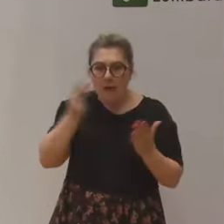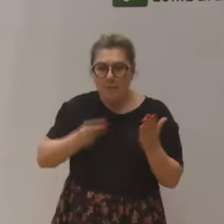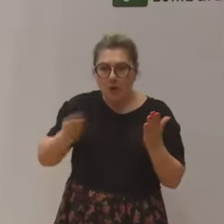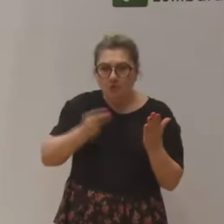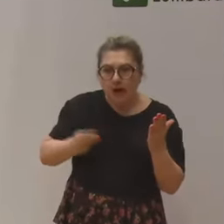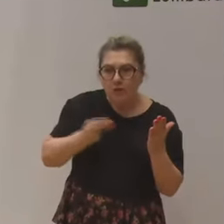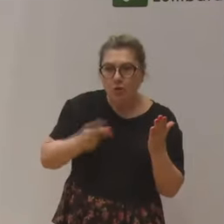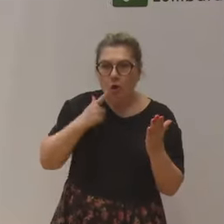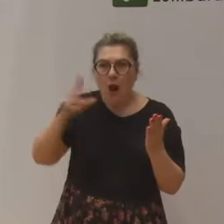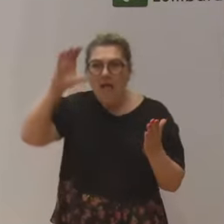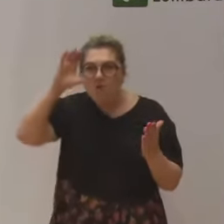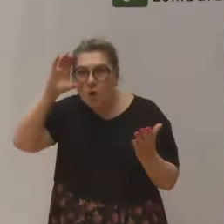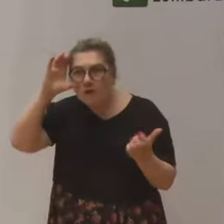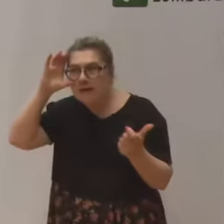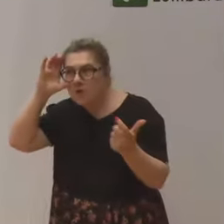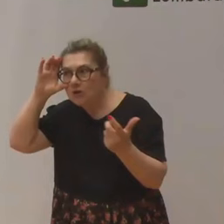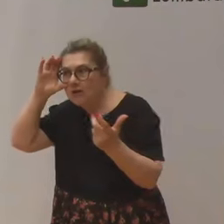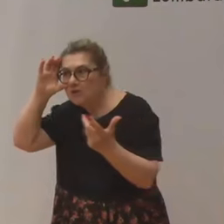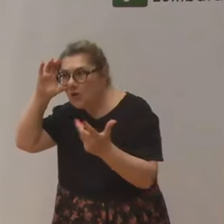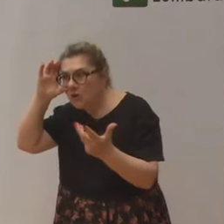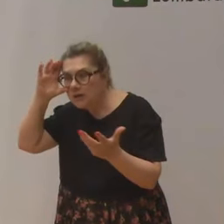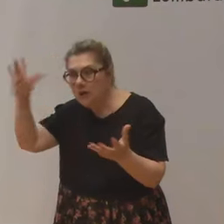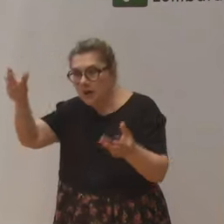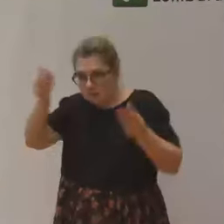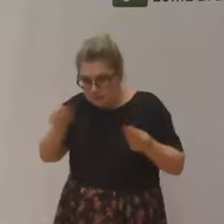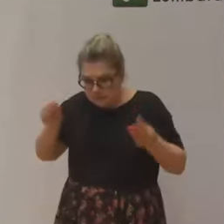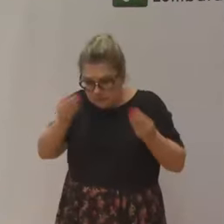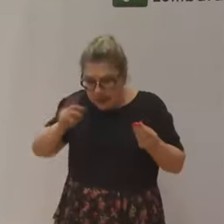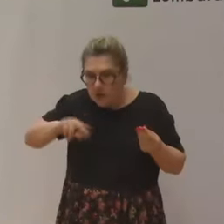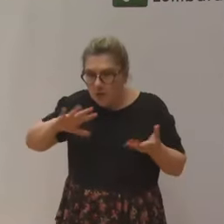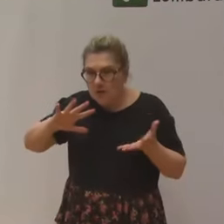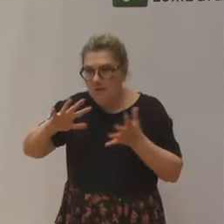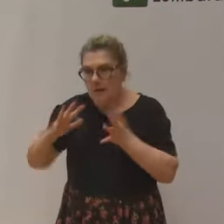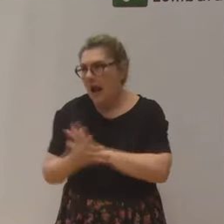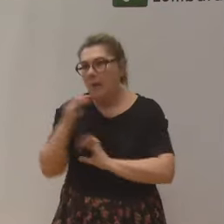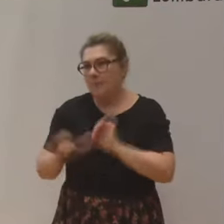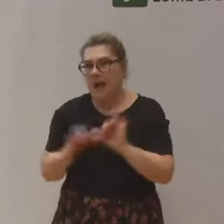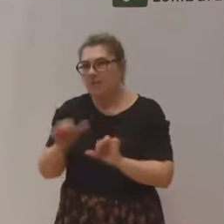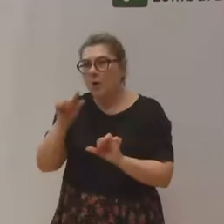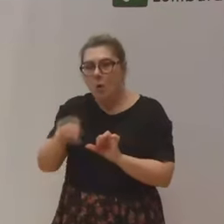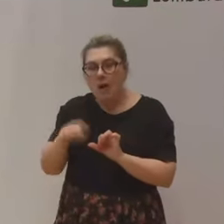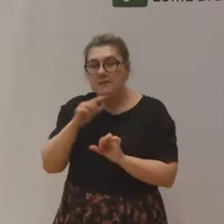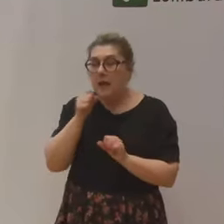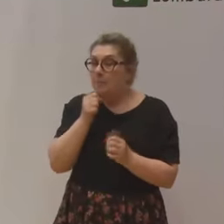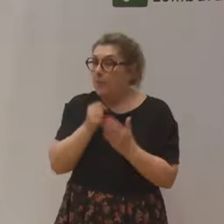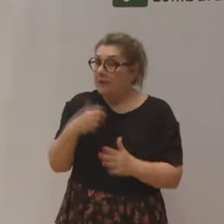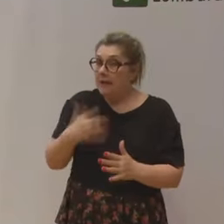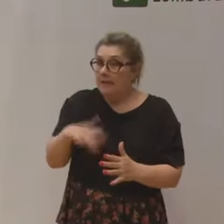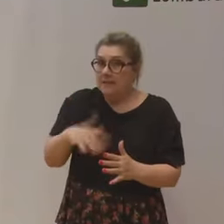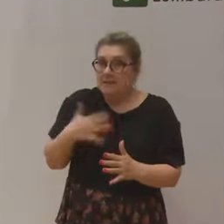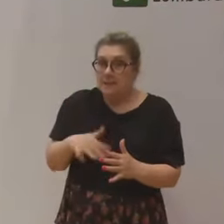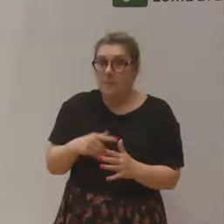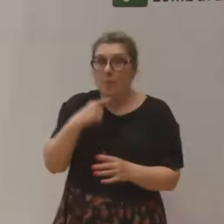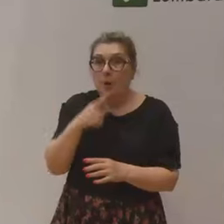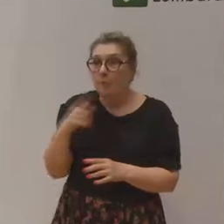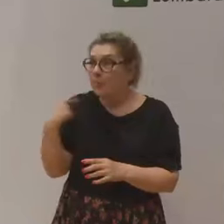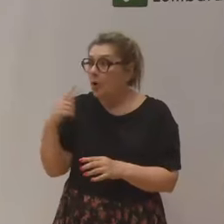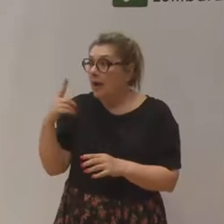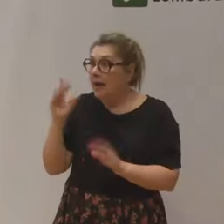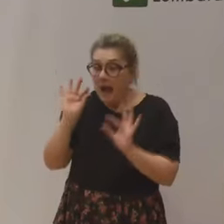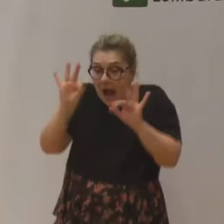dalle istanze del territorio venivano portati in regione. E questa, dal mio punto di vista, è la chiave di volta dell'arrivo che abbiamo